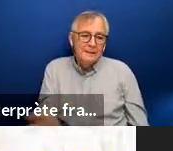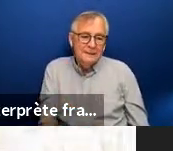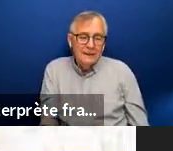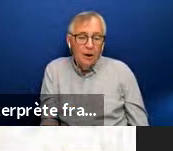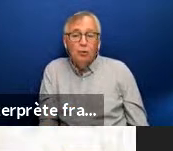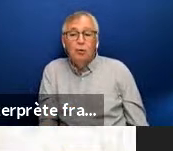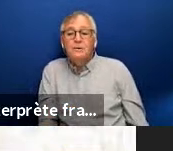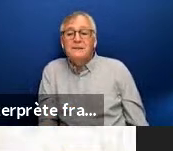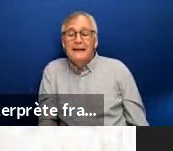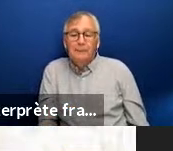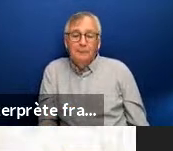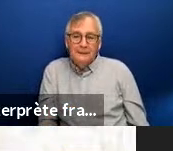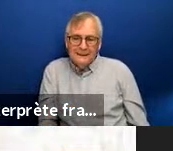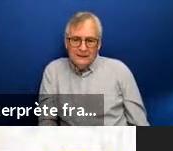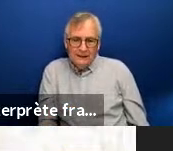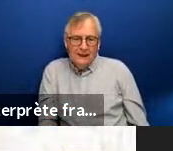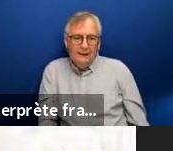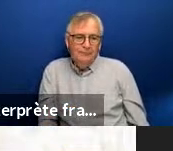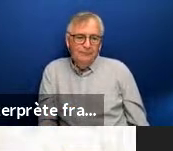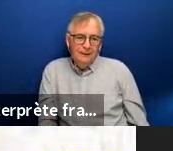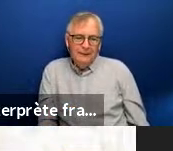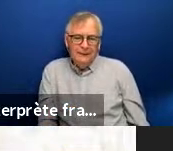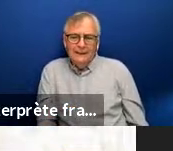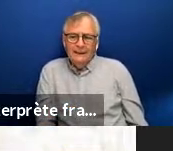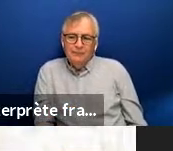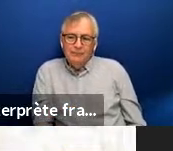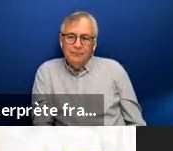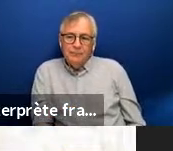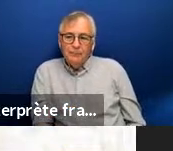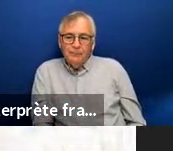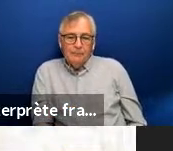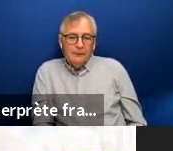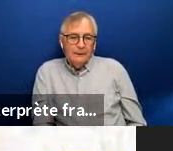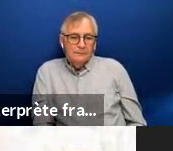eu aussi un deuxième dictionnaire qui était...